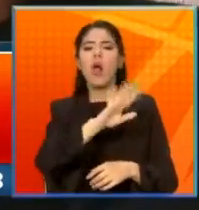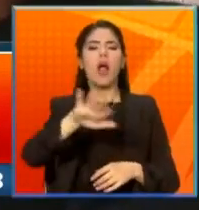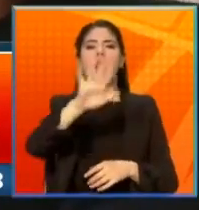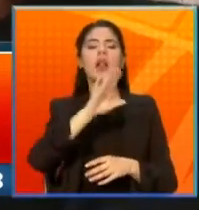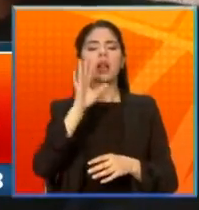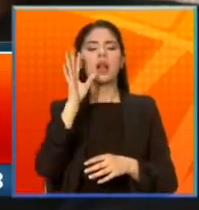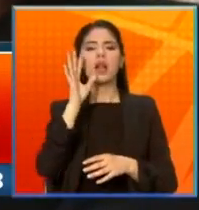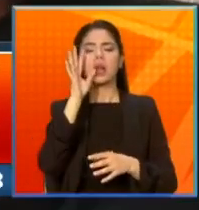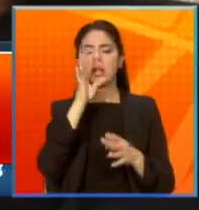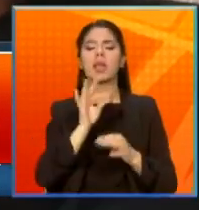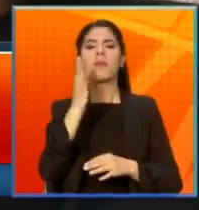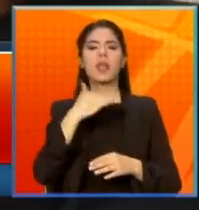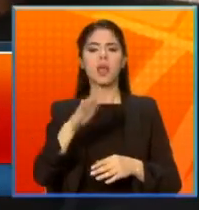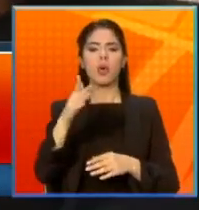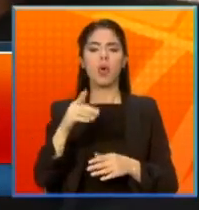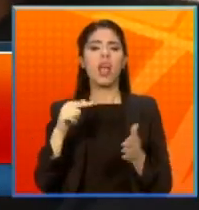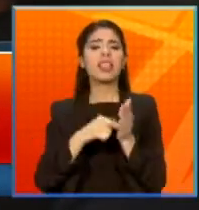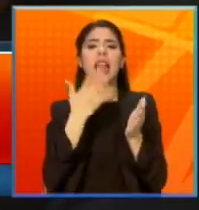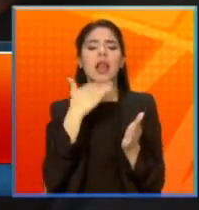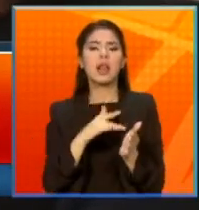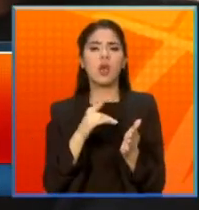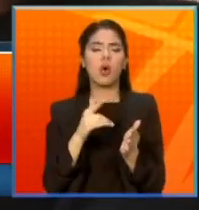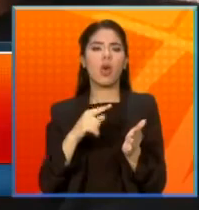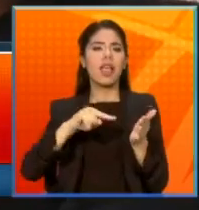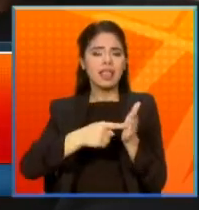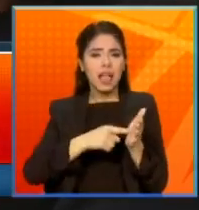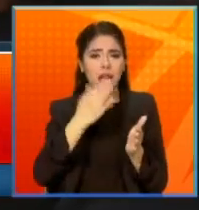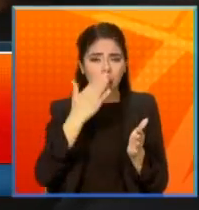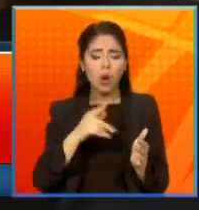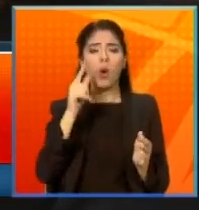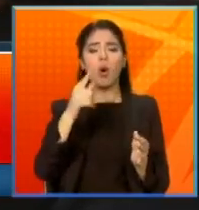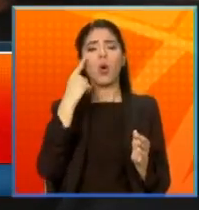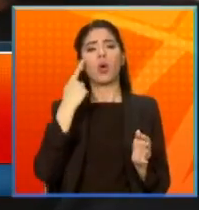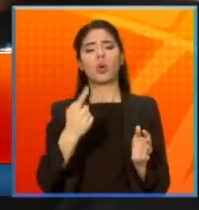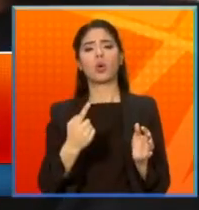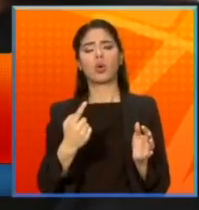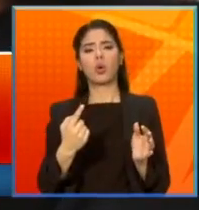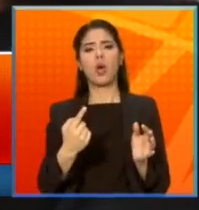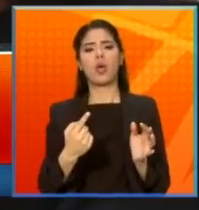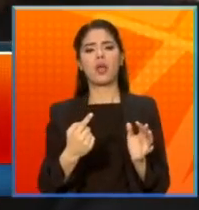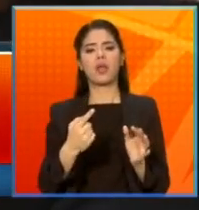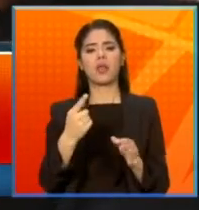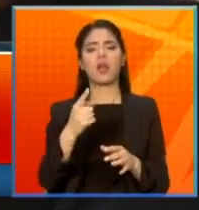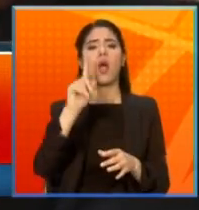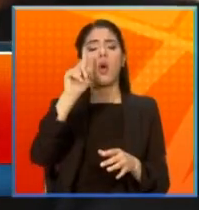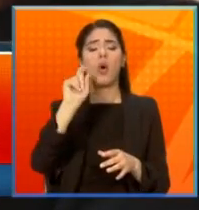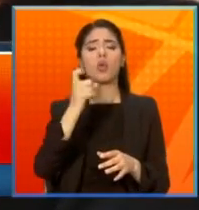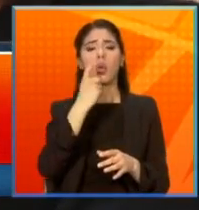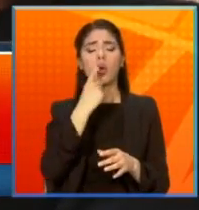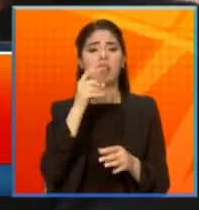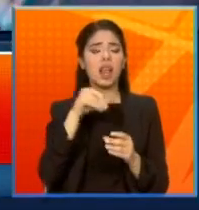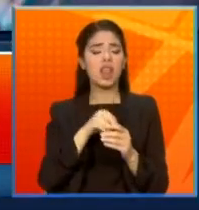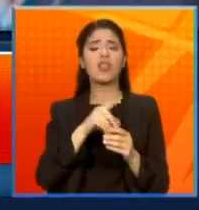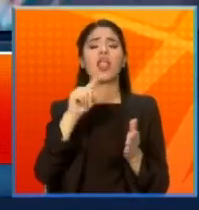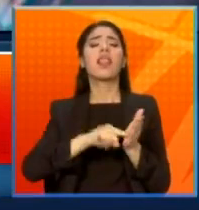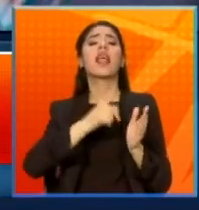Delil yetersiz deyip durdular. Delil yetersiz. 19 senedir o delil yetersizdi. Bir türlü delil